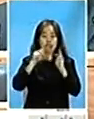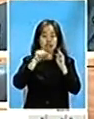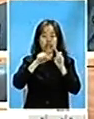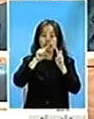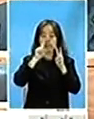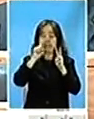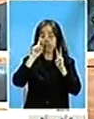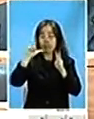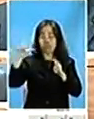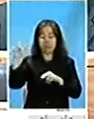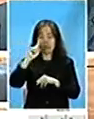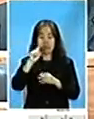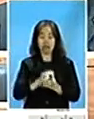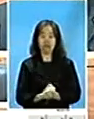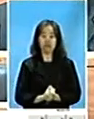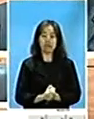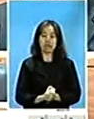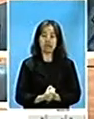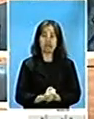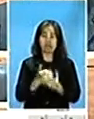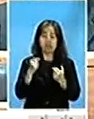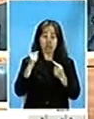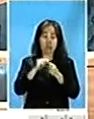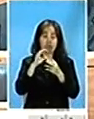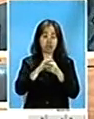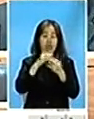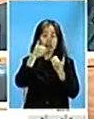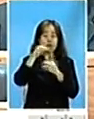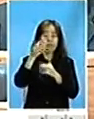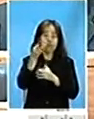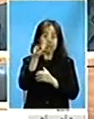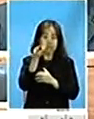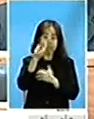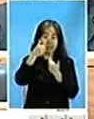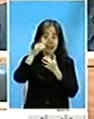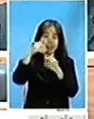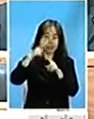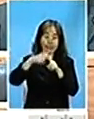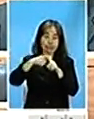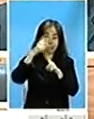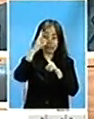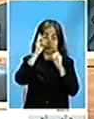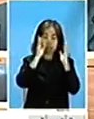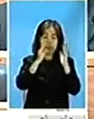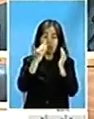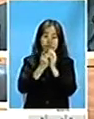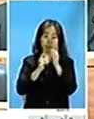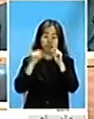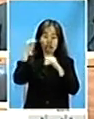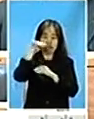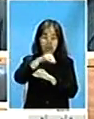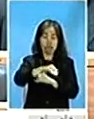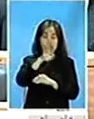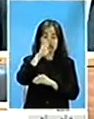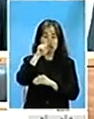ไม่ถึงมาดูสิครับการส่งออกข้าว6เดือนแรกปีนี้ลดลงร้อยละ45